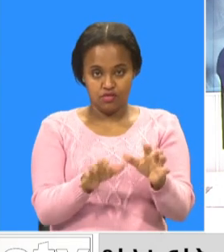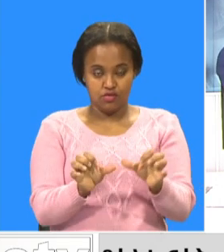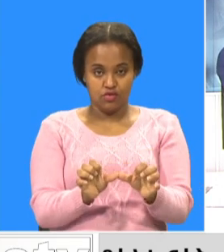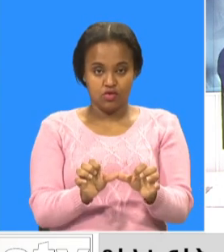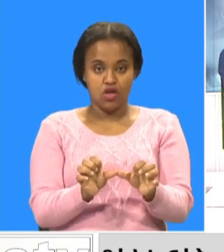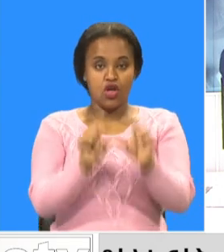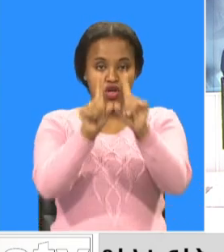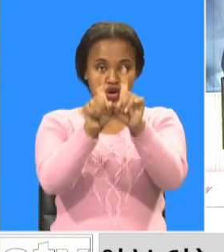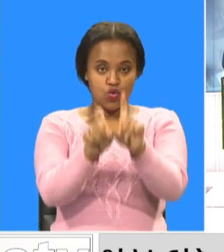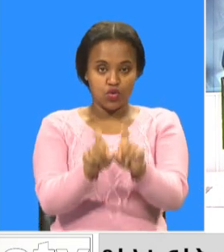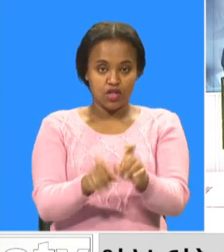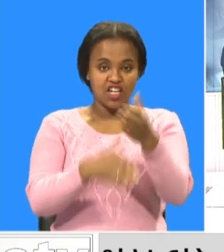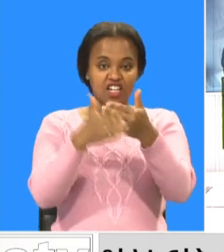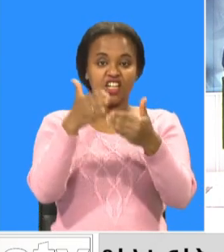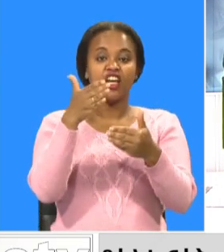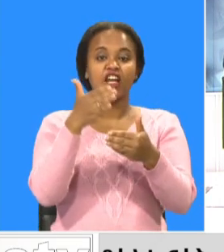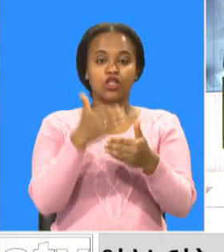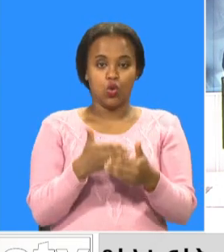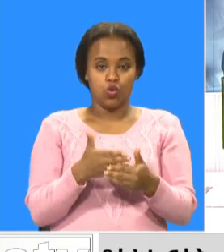ደረጃዎችም